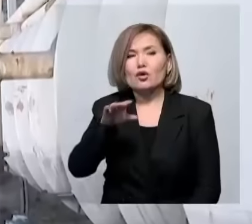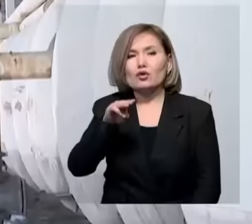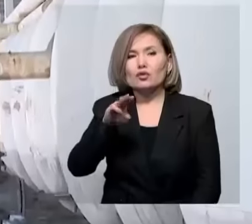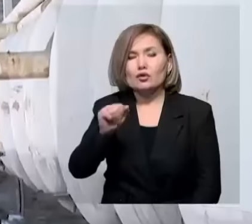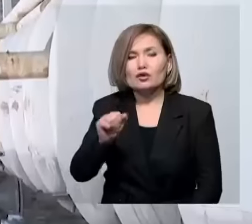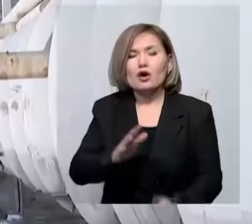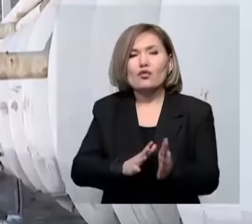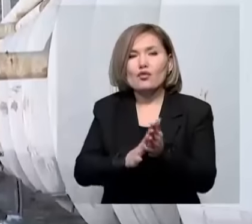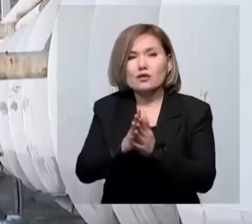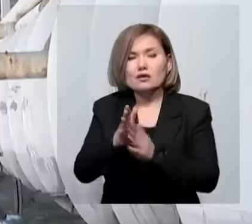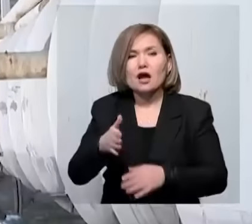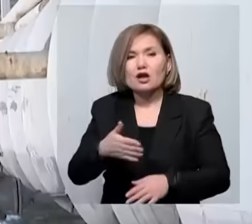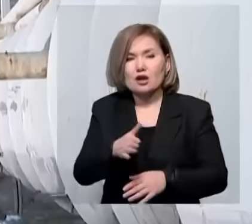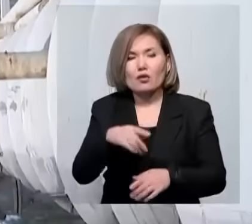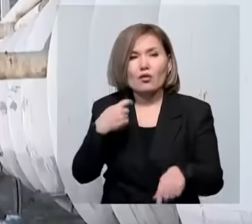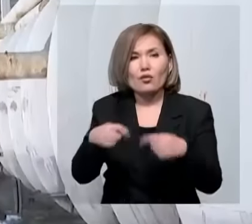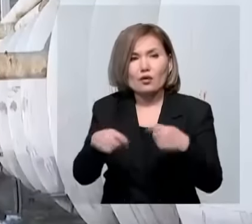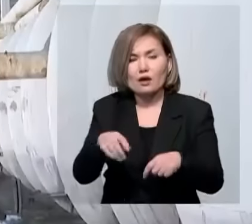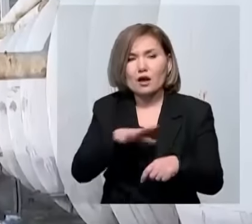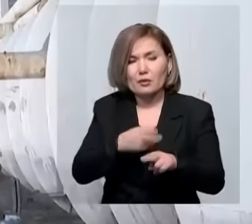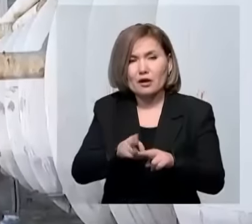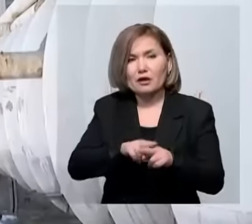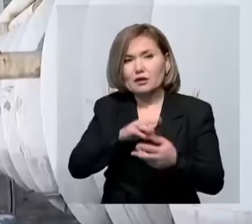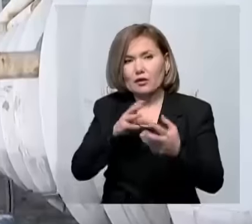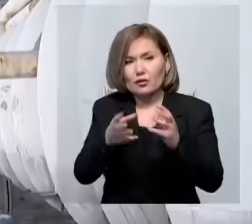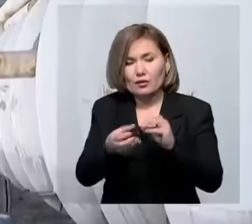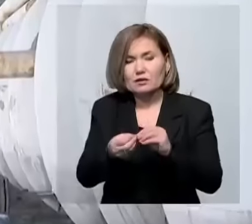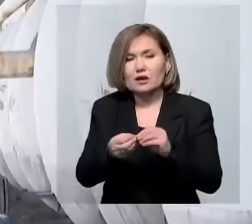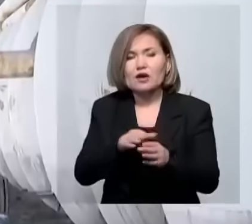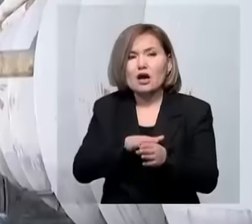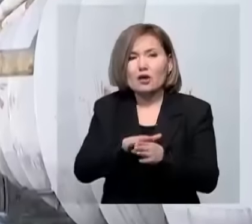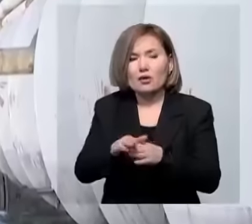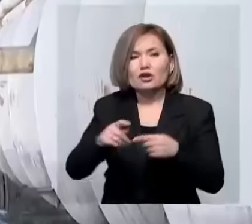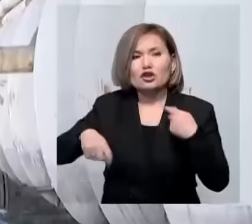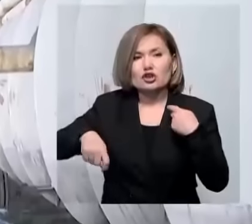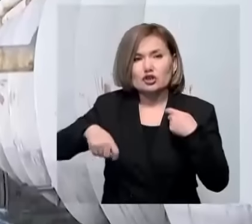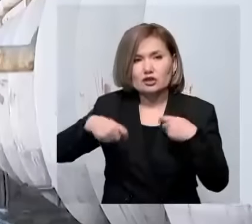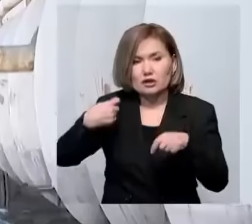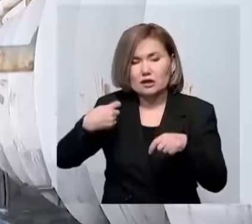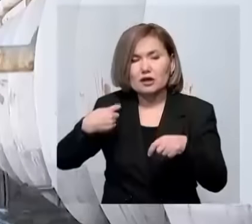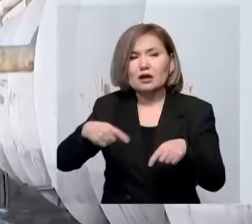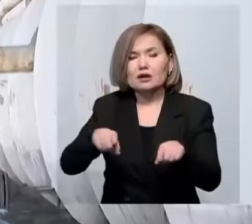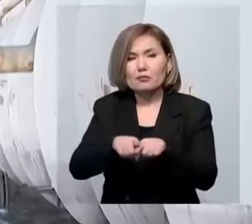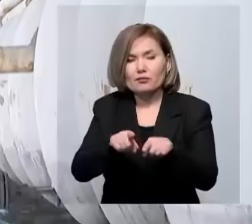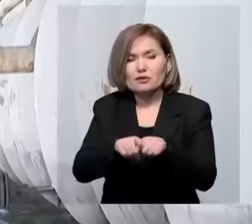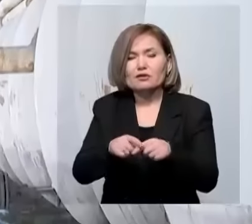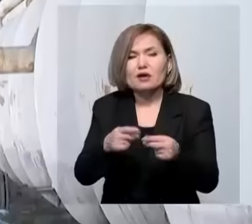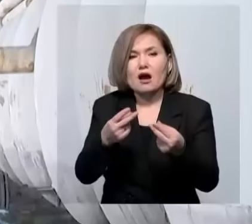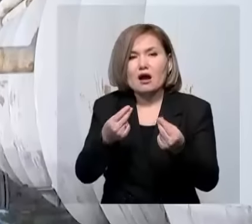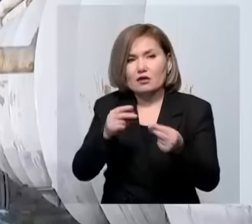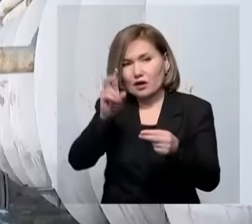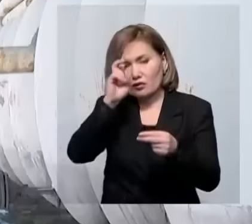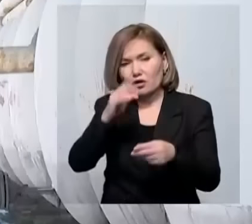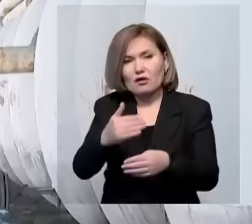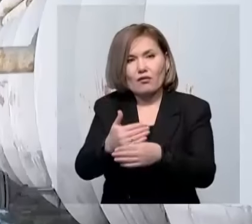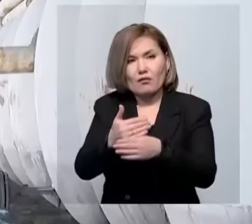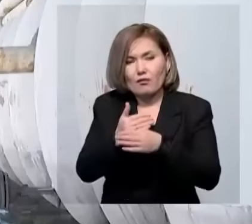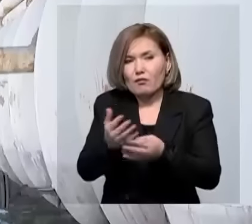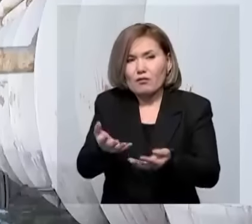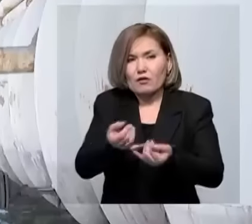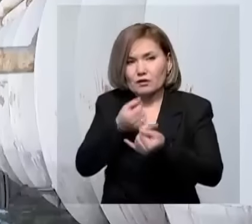шаруашылығын реализация жасадық, ал ол сол реализация жасаған кеткен шығынымыздың әлі біз субсидиясын алмадық. Сонымен қатар қазіргі біз